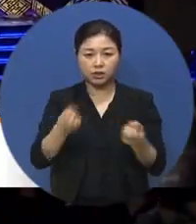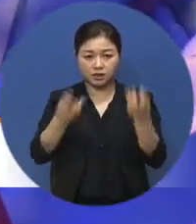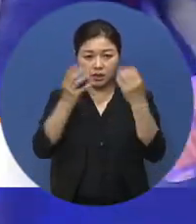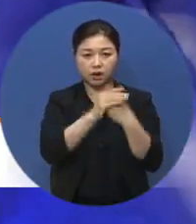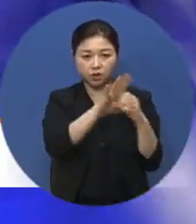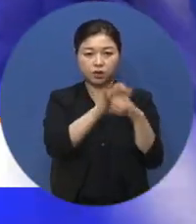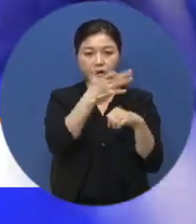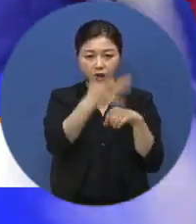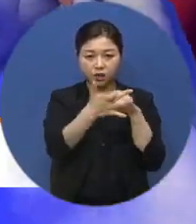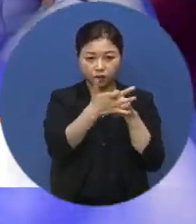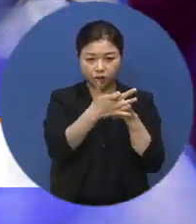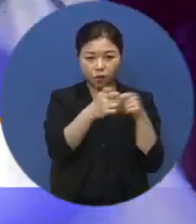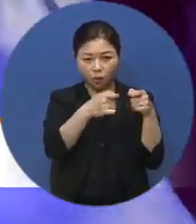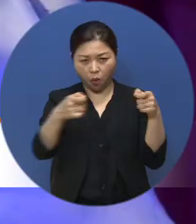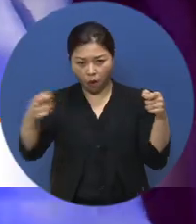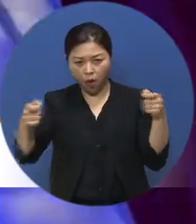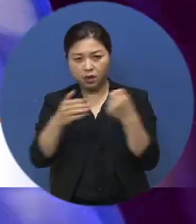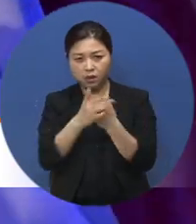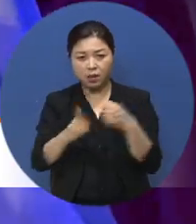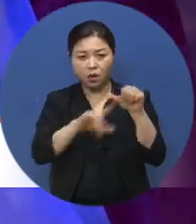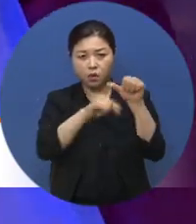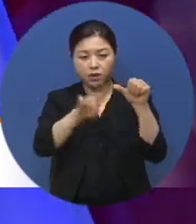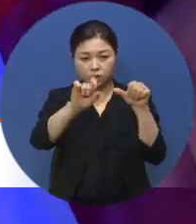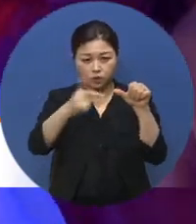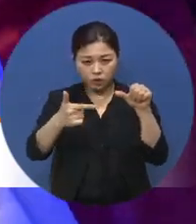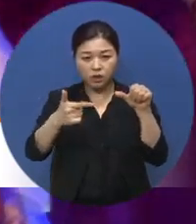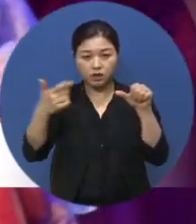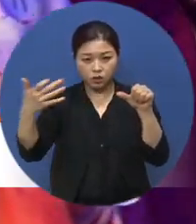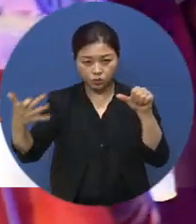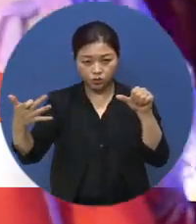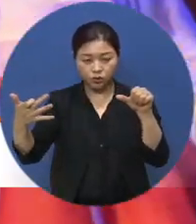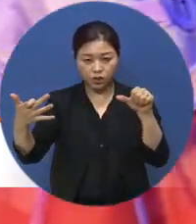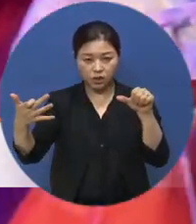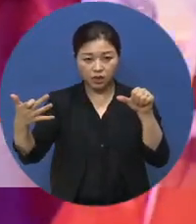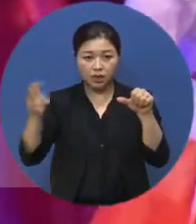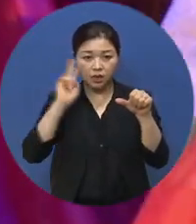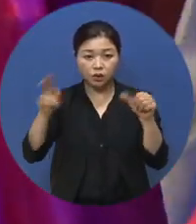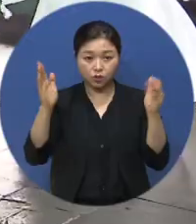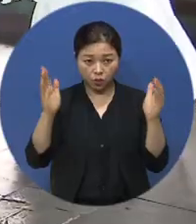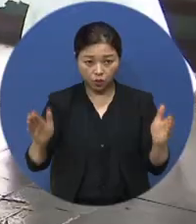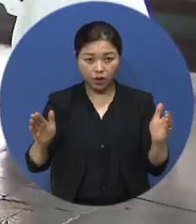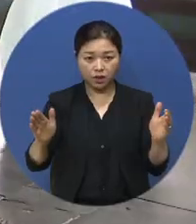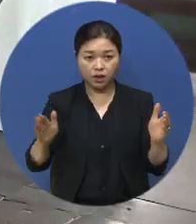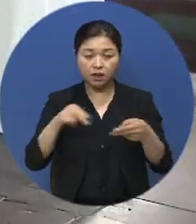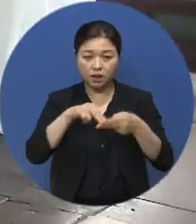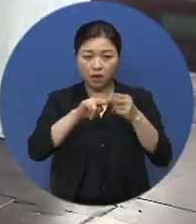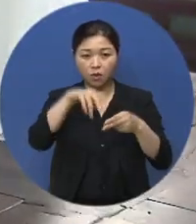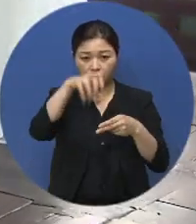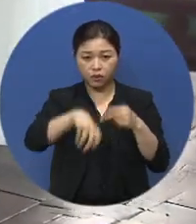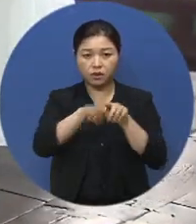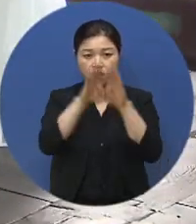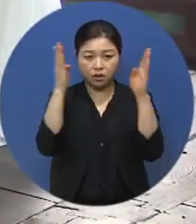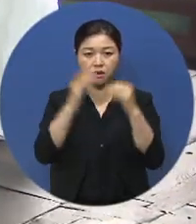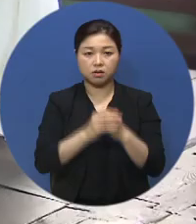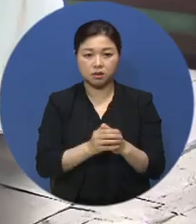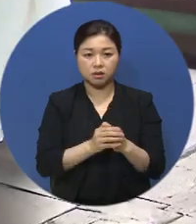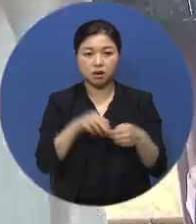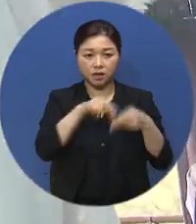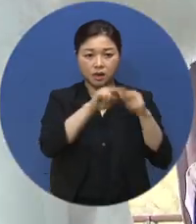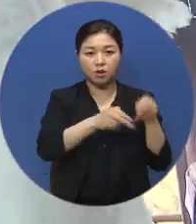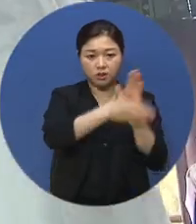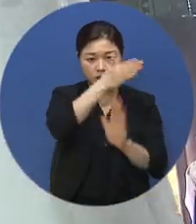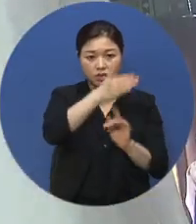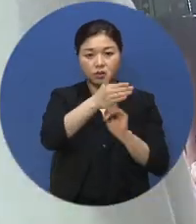장기화로 5월 16일과 19일 양일간 남원 광안루 일원에서 개최됐습니다. 남원시와 춘향제전위원회